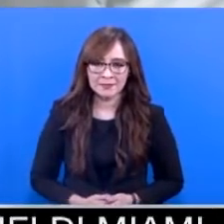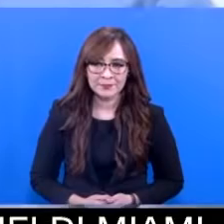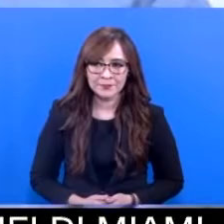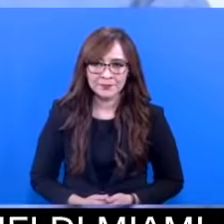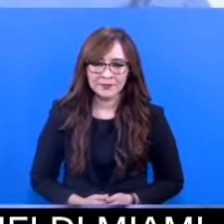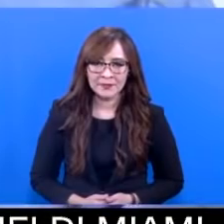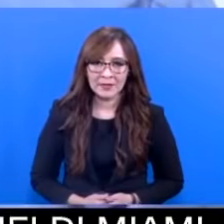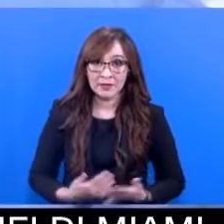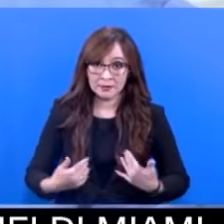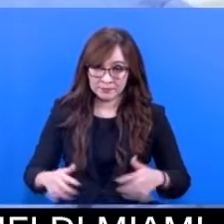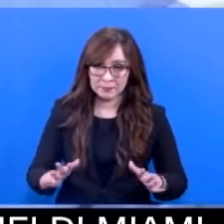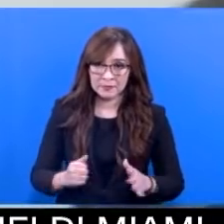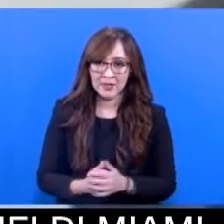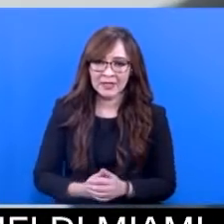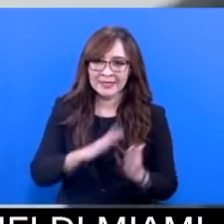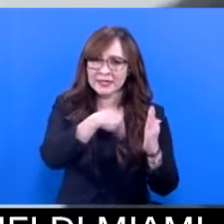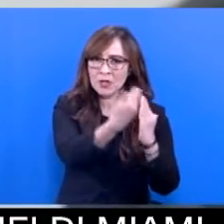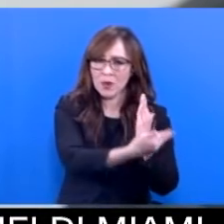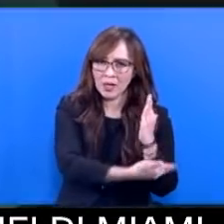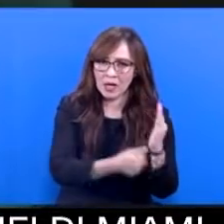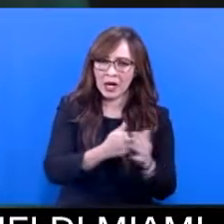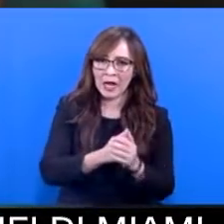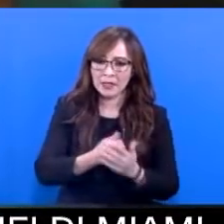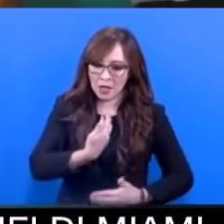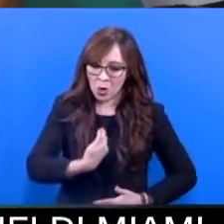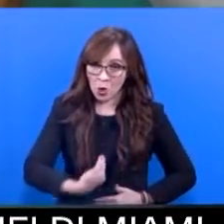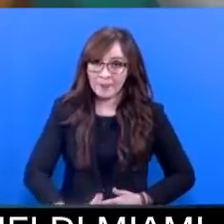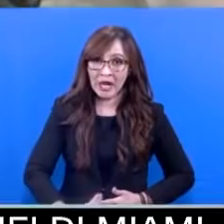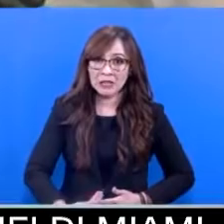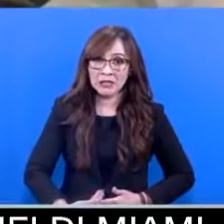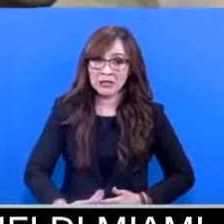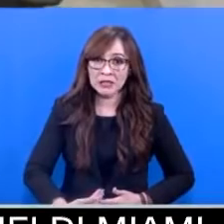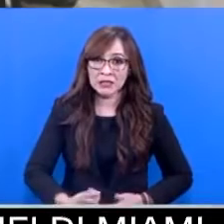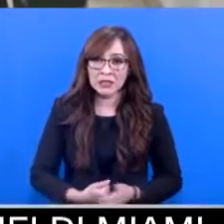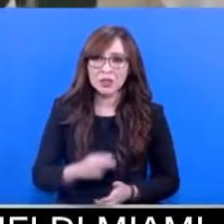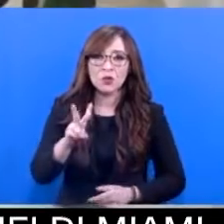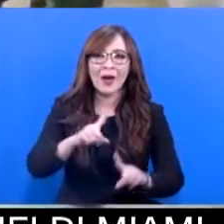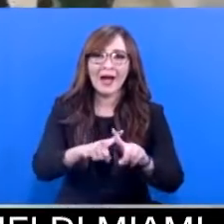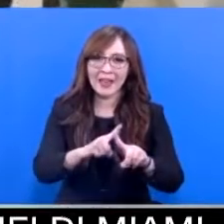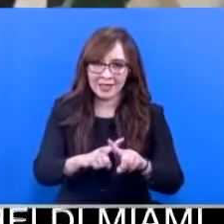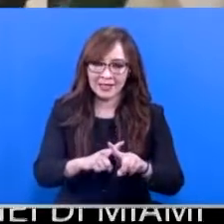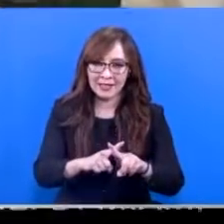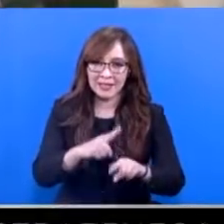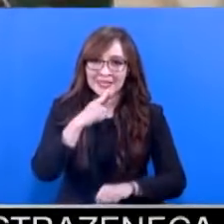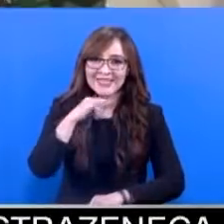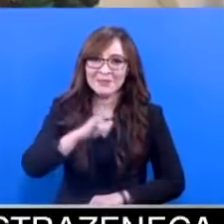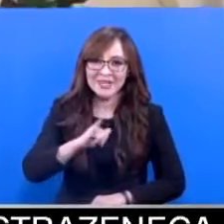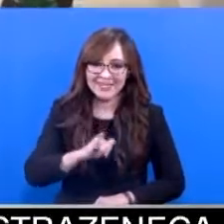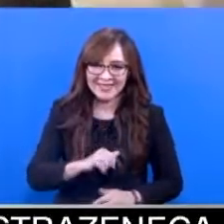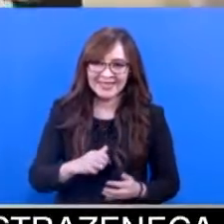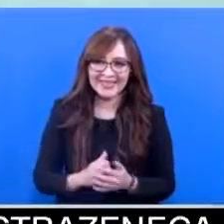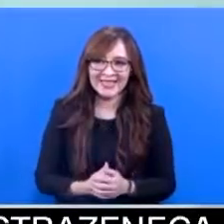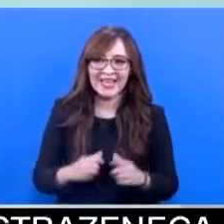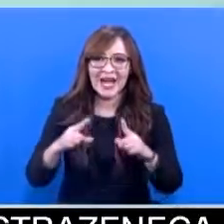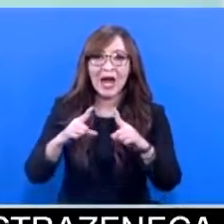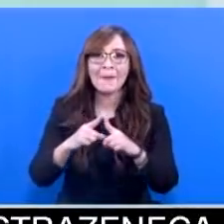Selanjutnya, Amasya dijadwalkan akan menjalani operasi koreksi atau corrective surgery sebanyak 2 kali, seperti yang dijalani Serda